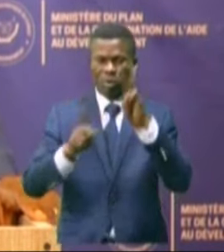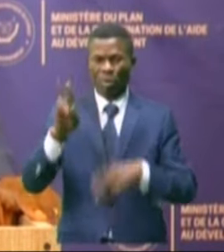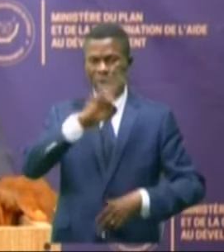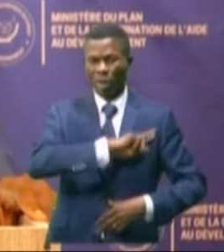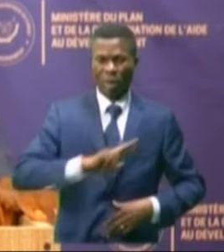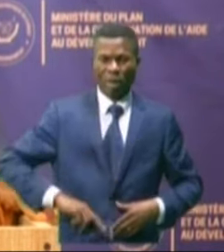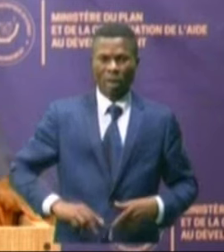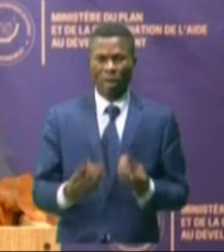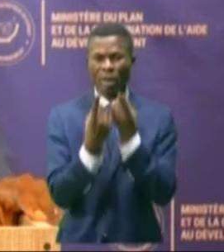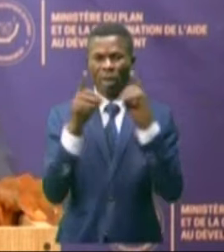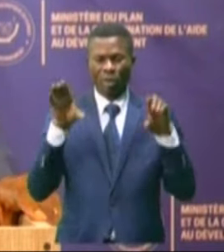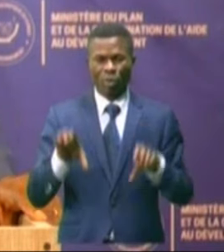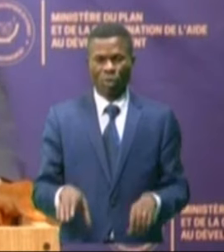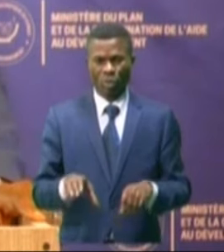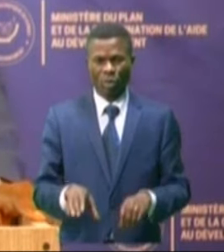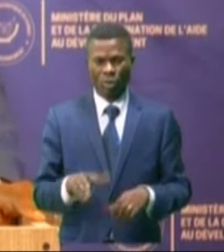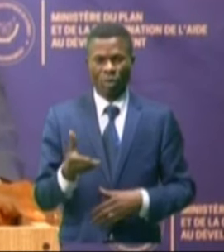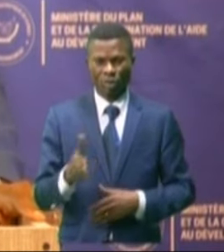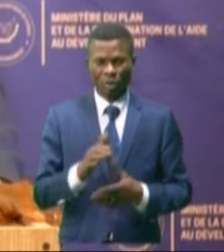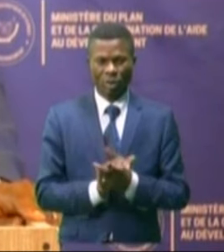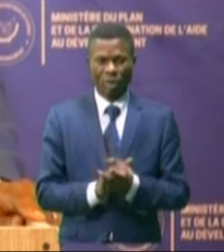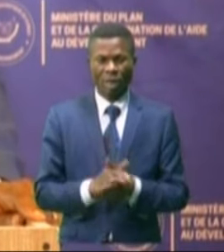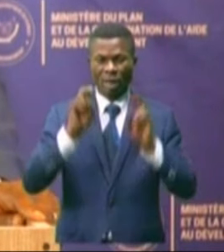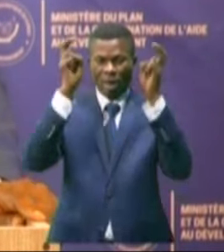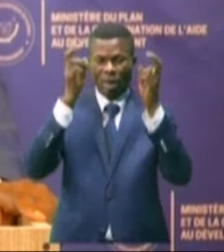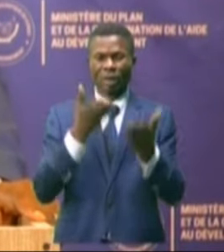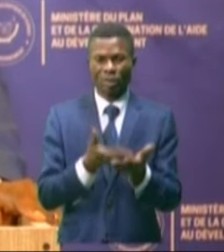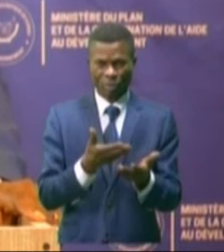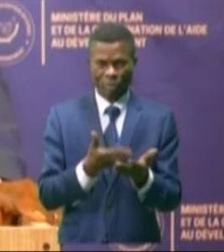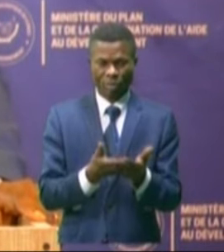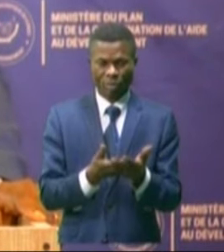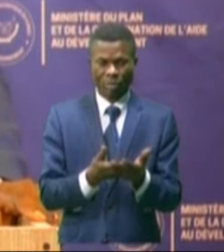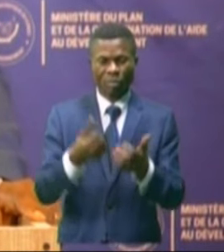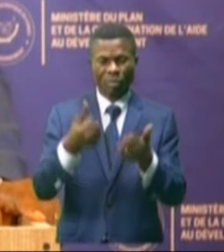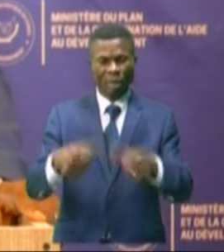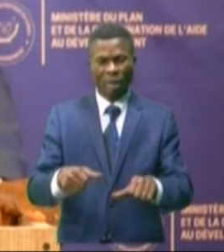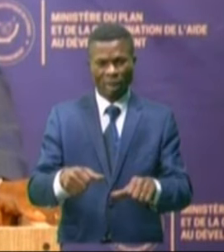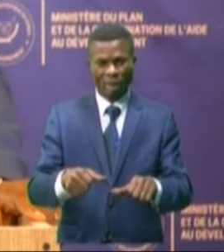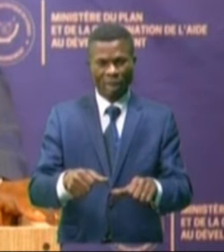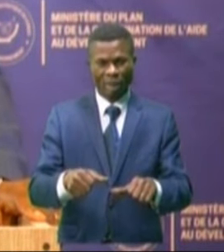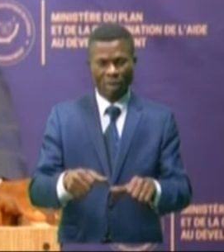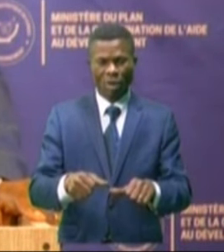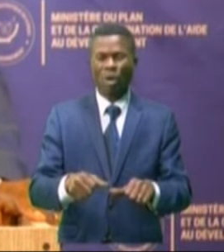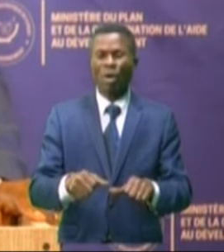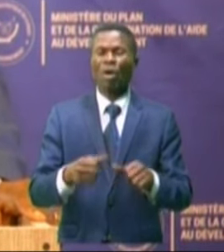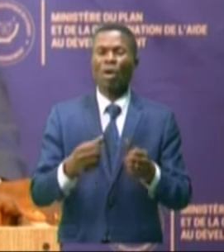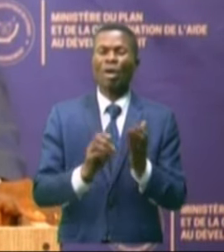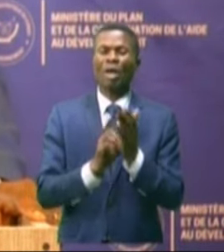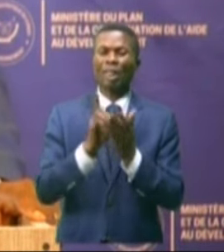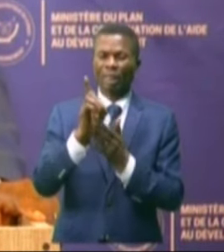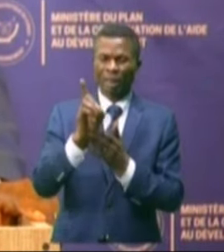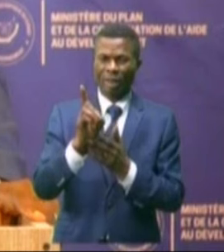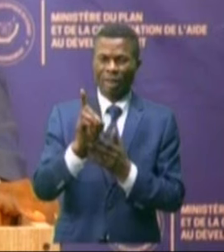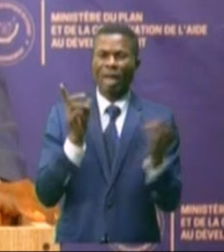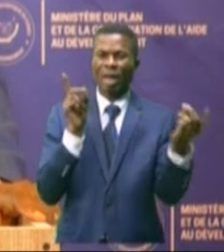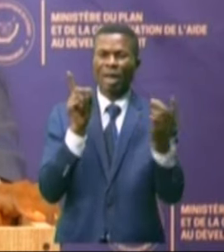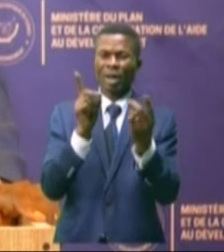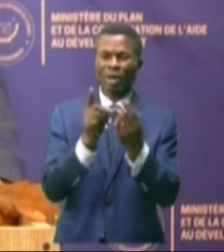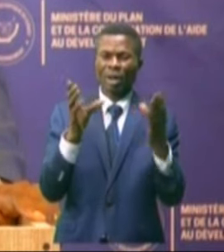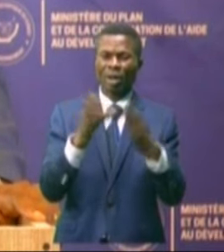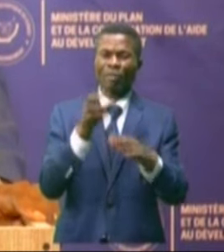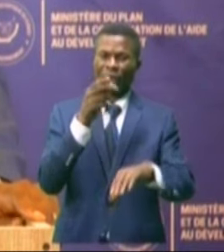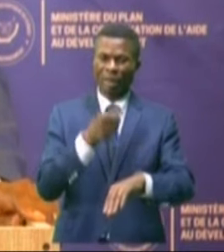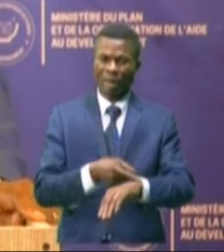République démocratique du Congo. Ce thème n'en demeure pas moins évocateur, puisqu'il coïncide avec le moment